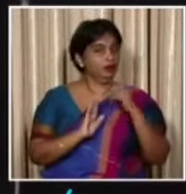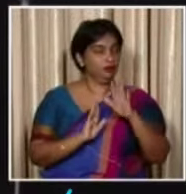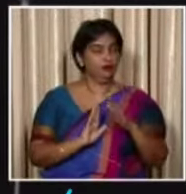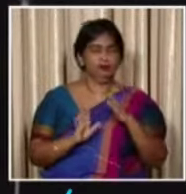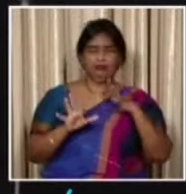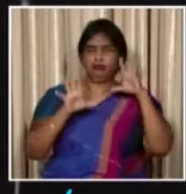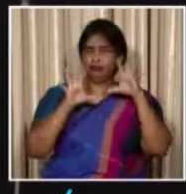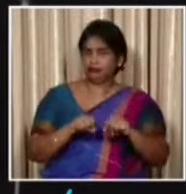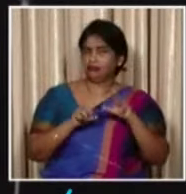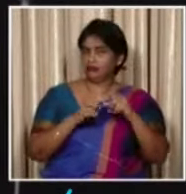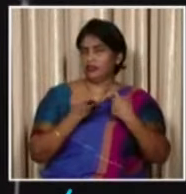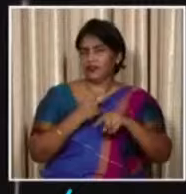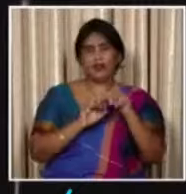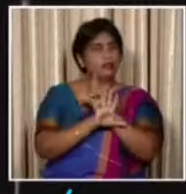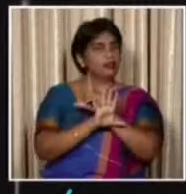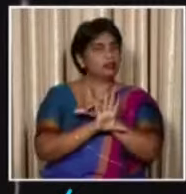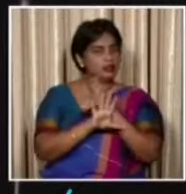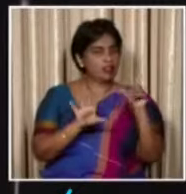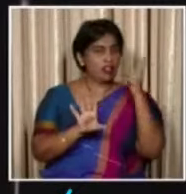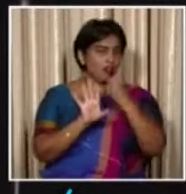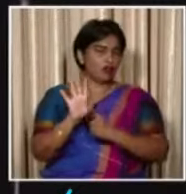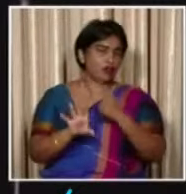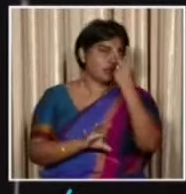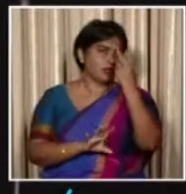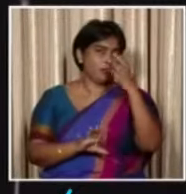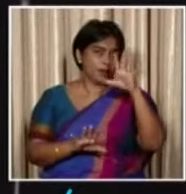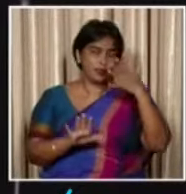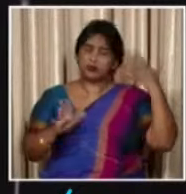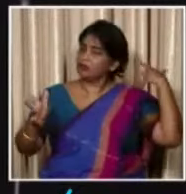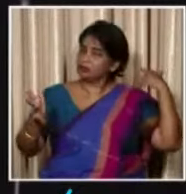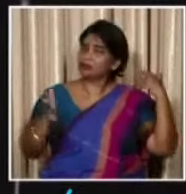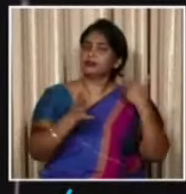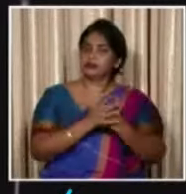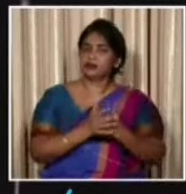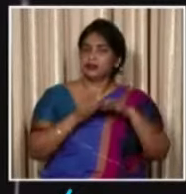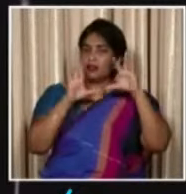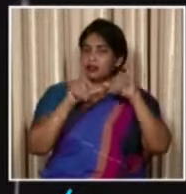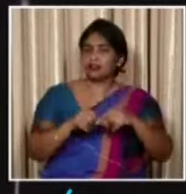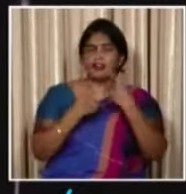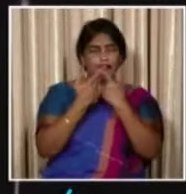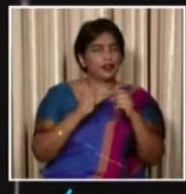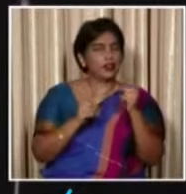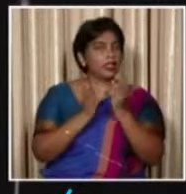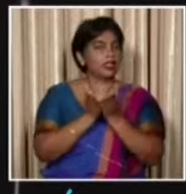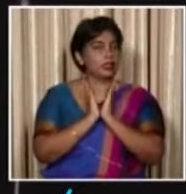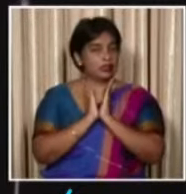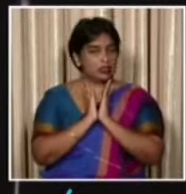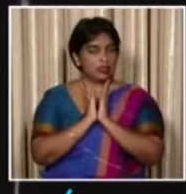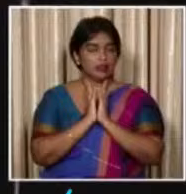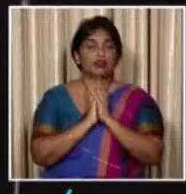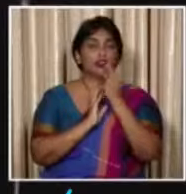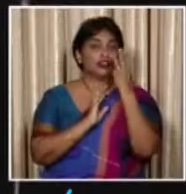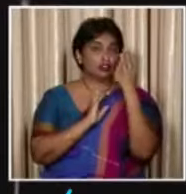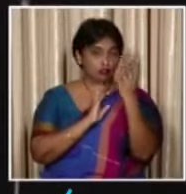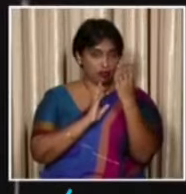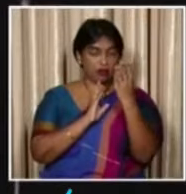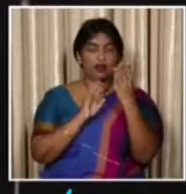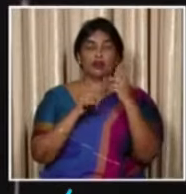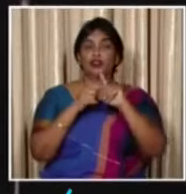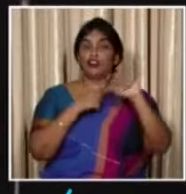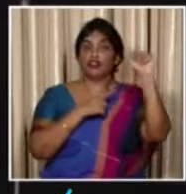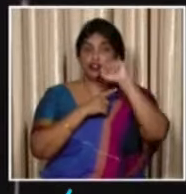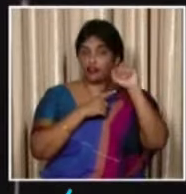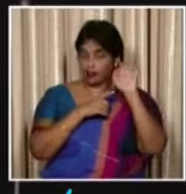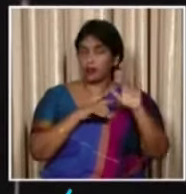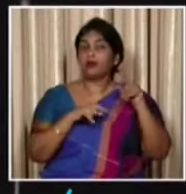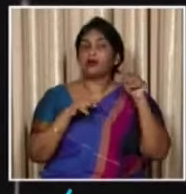ආක්‍රමණ 17ක් අපි අවුරුදු 2500 ක ඉතිහාසය තුළ ආක්‍රමණ 17ක් තිබ්බ ඉන්දියාවෙන් ආක්‍රමණ 3ක් තිබ්බ බටහිරෙන් නමුත්